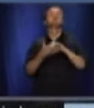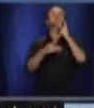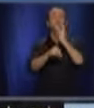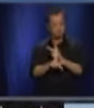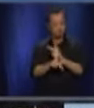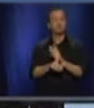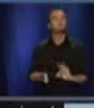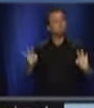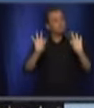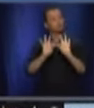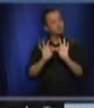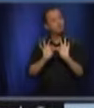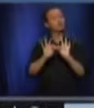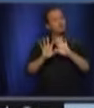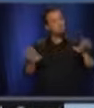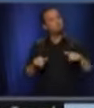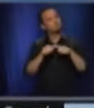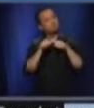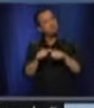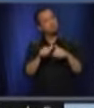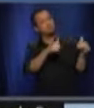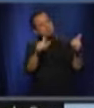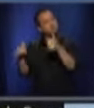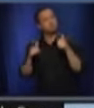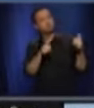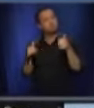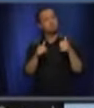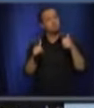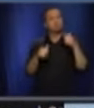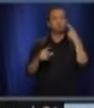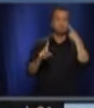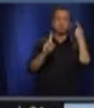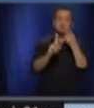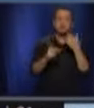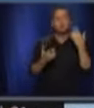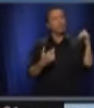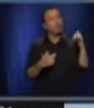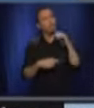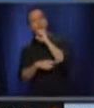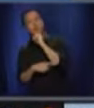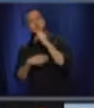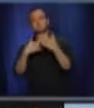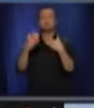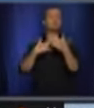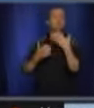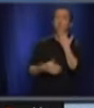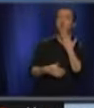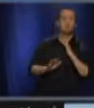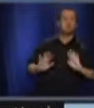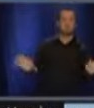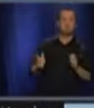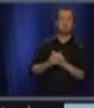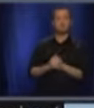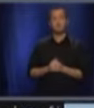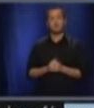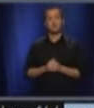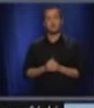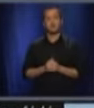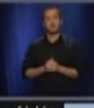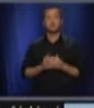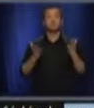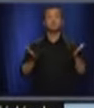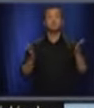supprimer cela, mais nous pensons que c'est important de maintenir ces activités sportives, les programmes sport-études. Maintenant, j'aimerais dire quelques mots